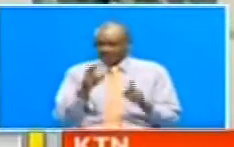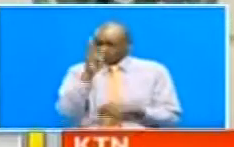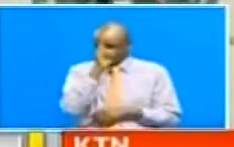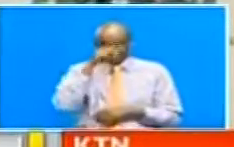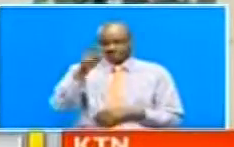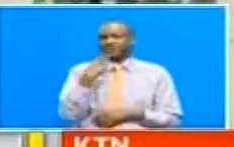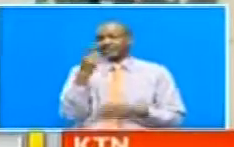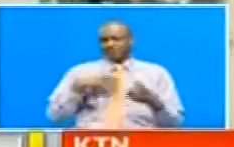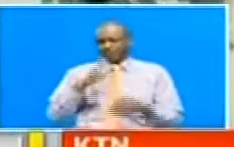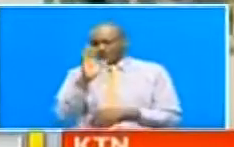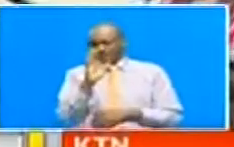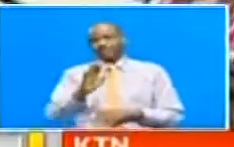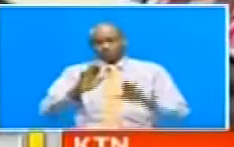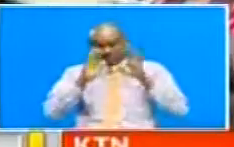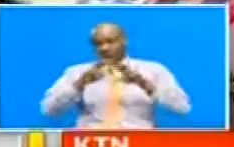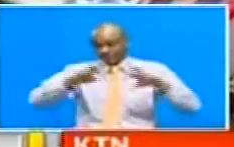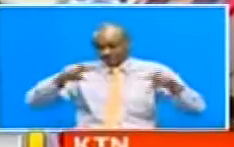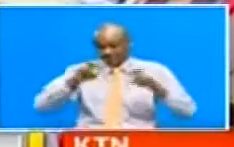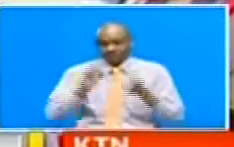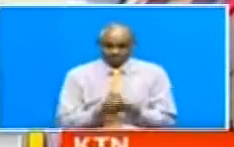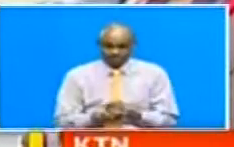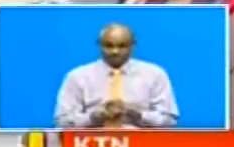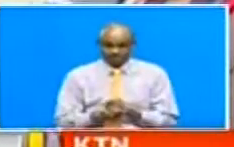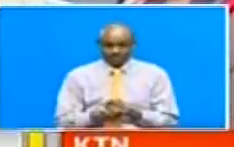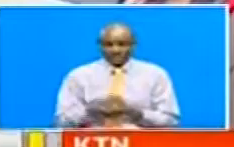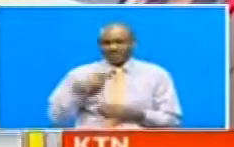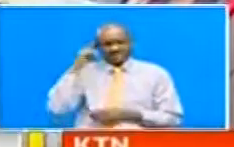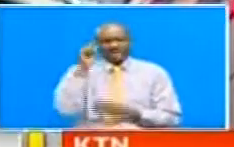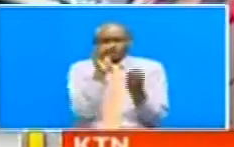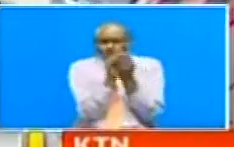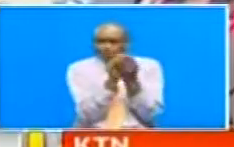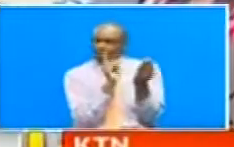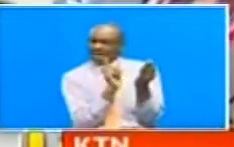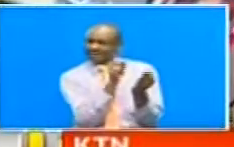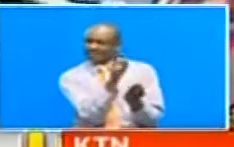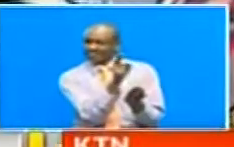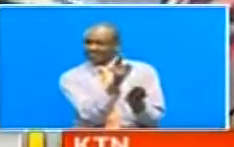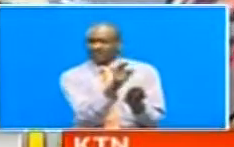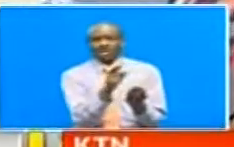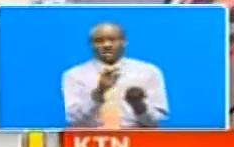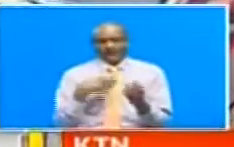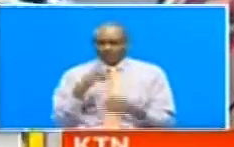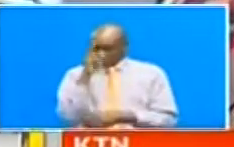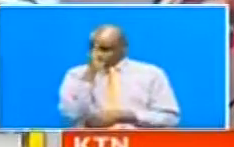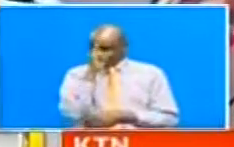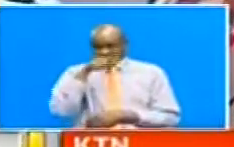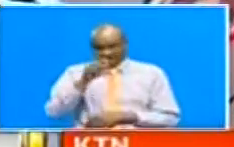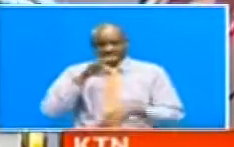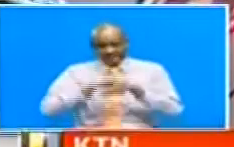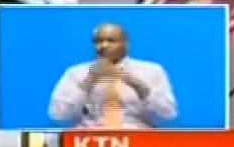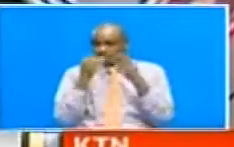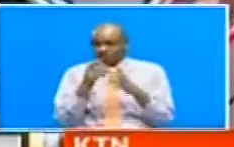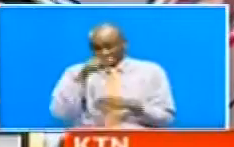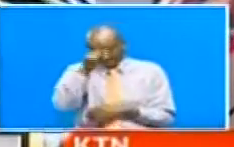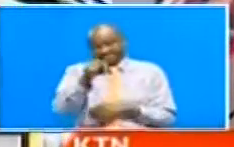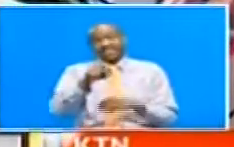aidha wamewataka wakazi kusubiri uchunguzi. A certain stall whereby our officers received information that that